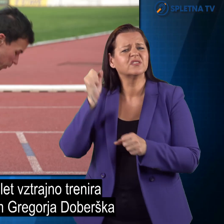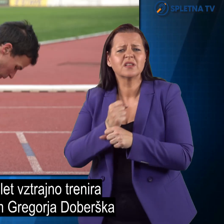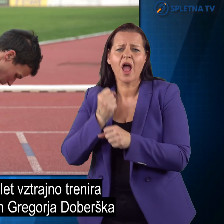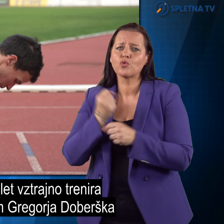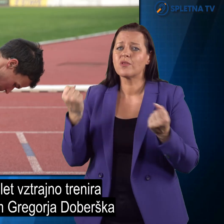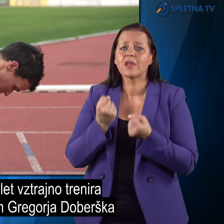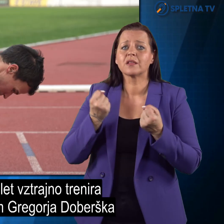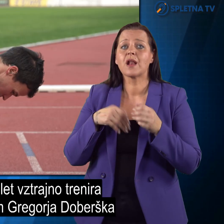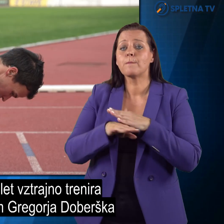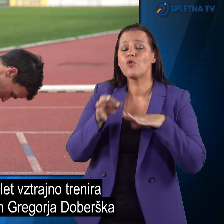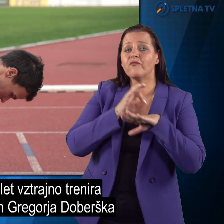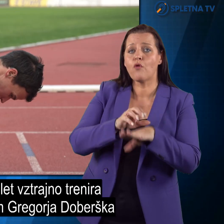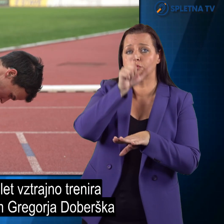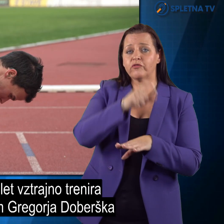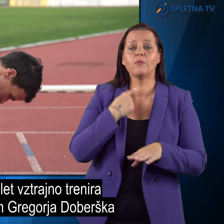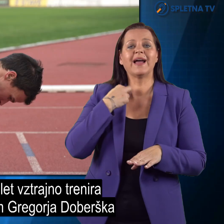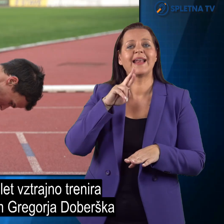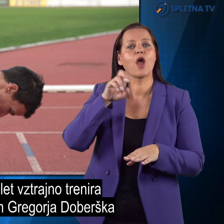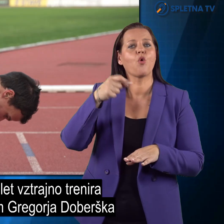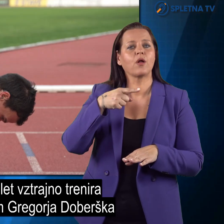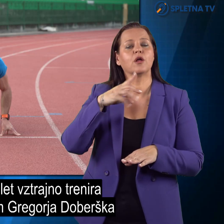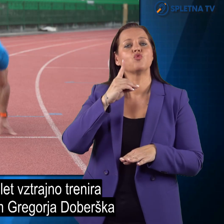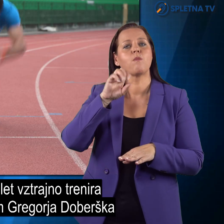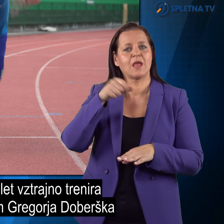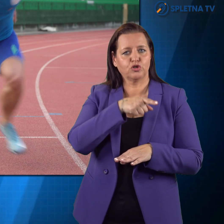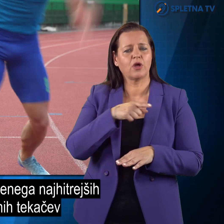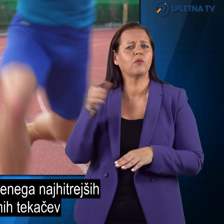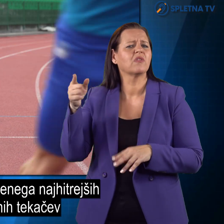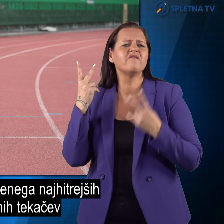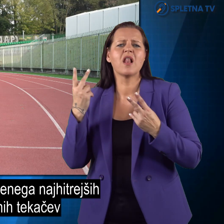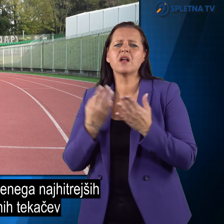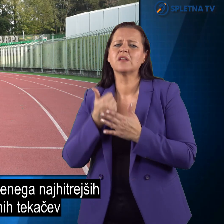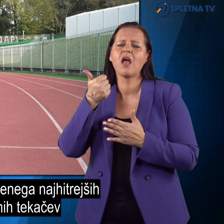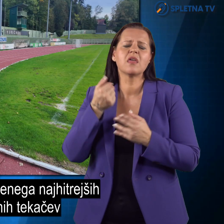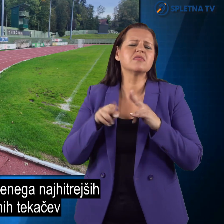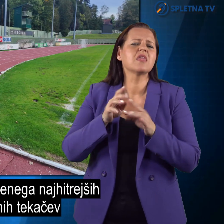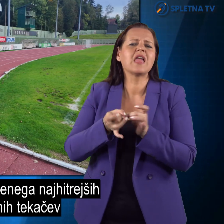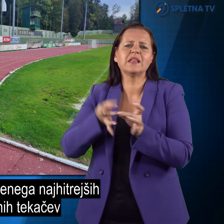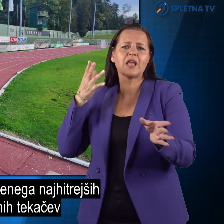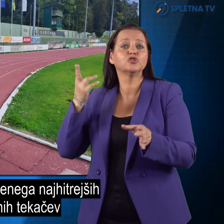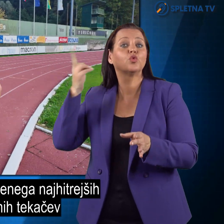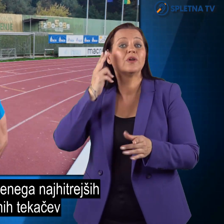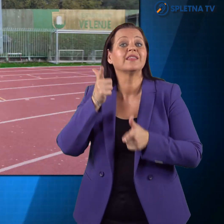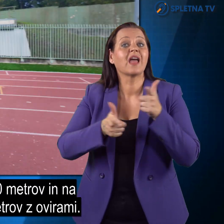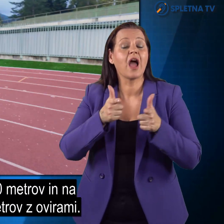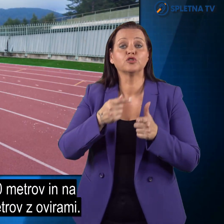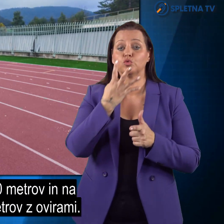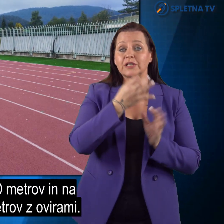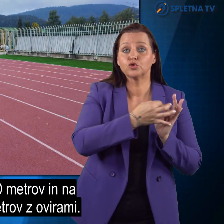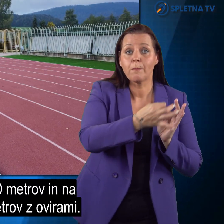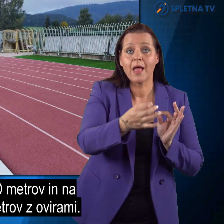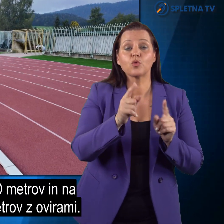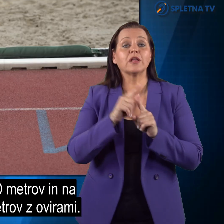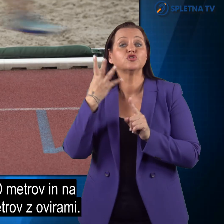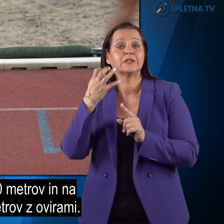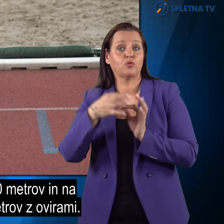vztrajno trenira pod vodstvom Gregorja Dobrška in velja za enega najhitrejših gluhih tekačev na 400